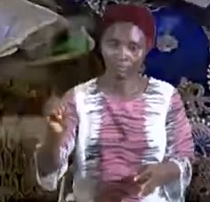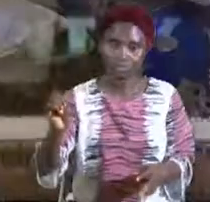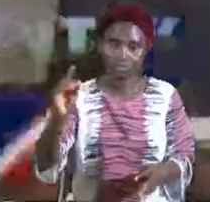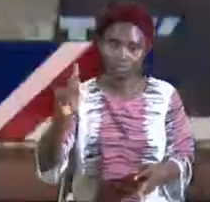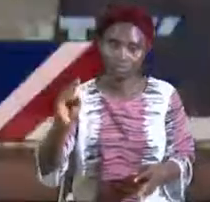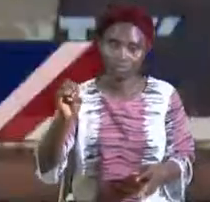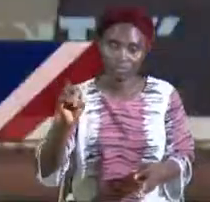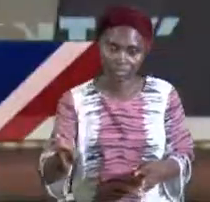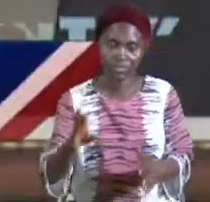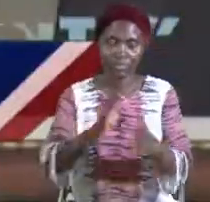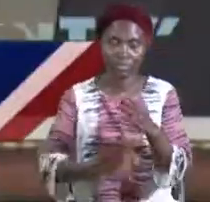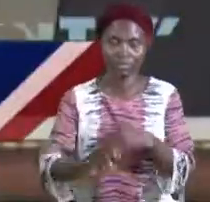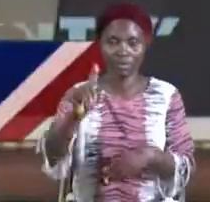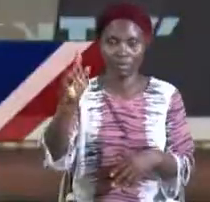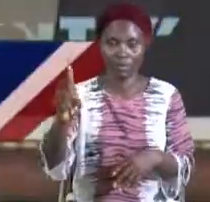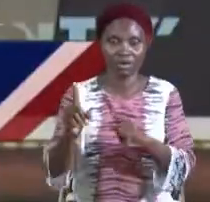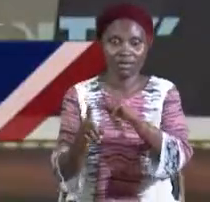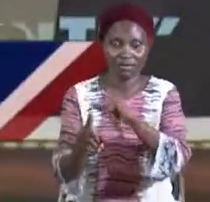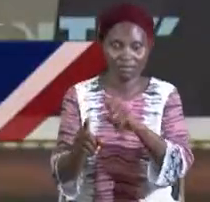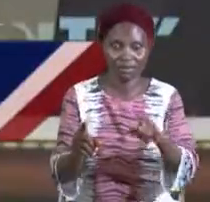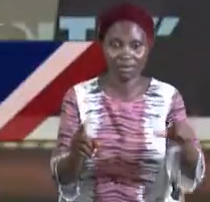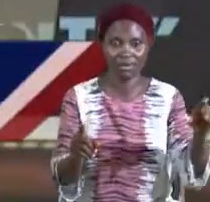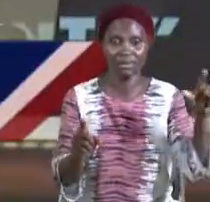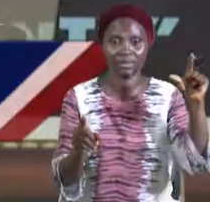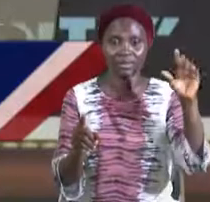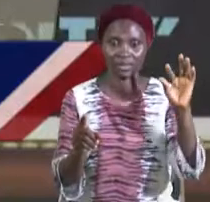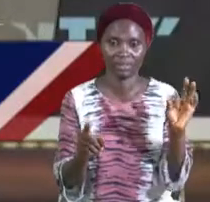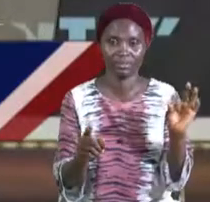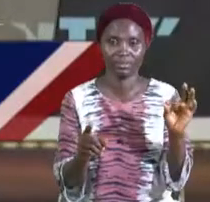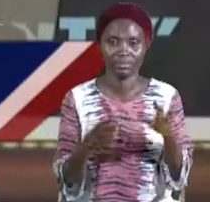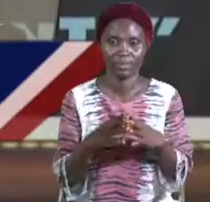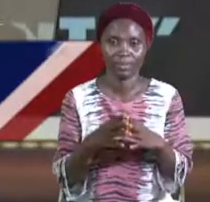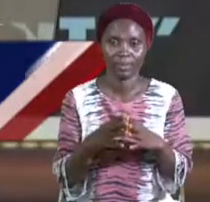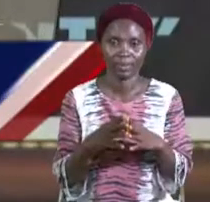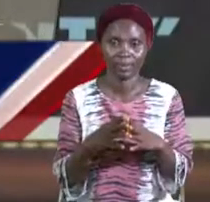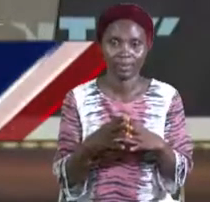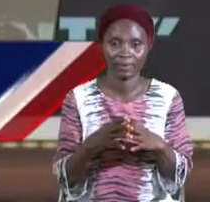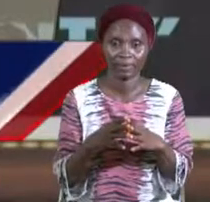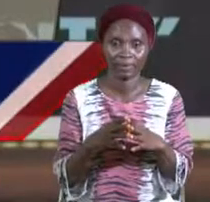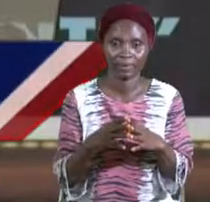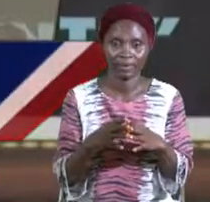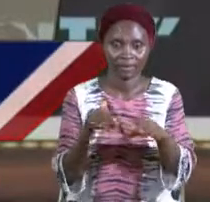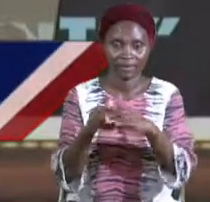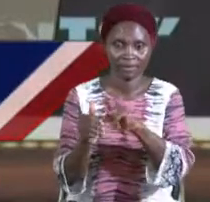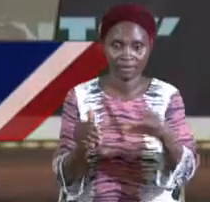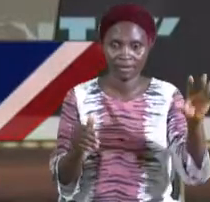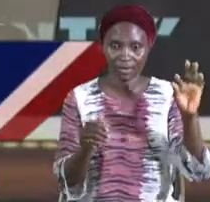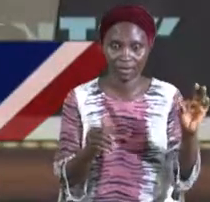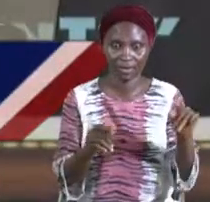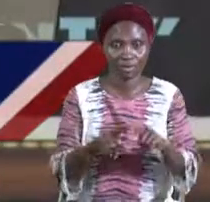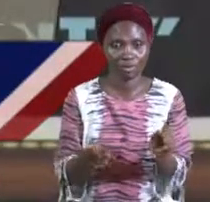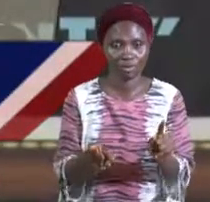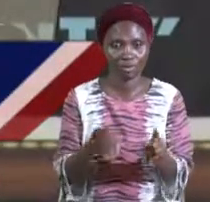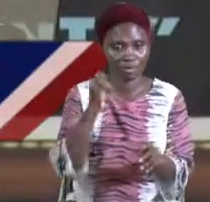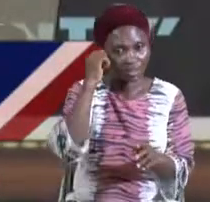9. 2 Pierre, chapitre 1. Lisons le verset 9. Verset 9. Mais